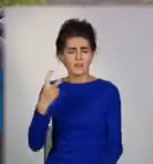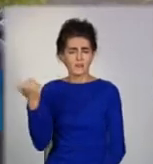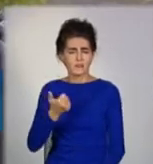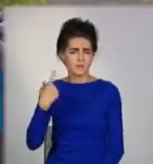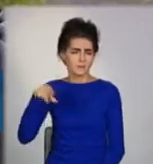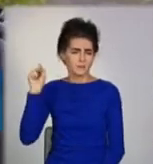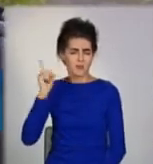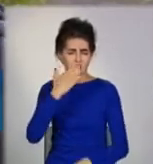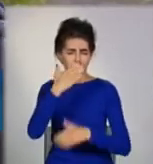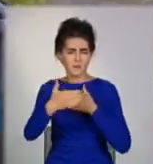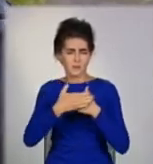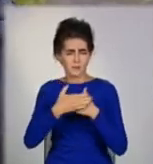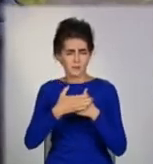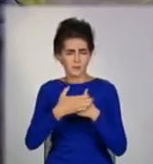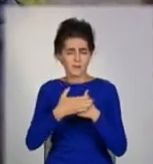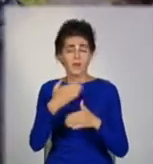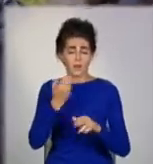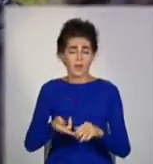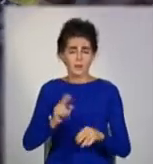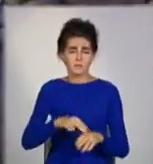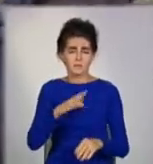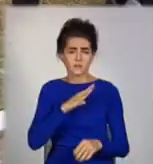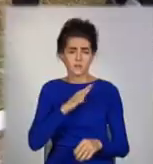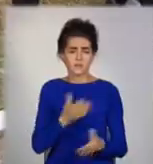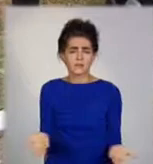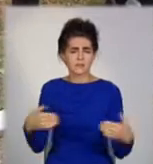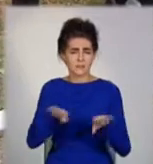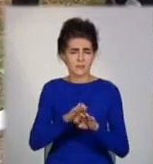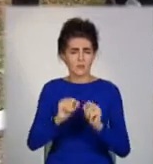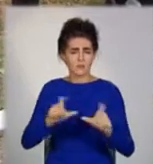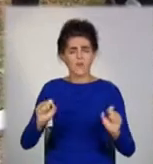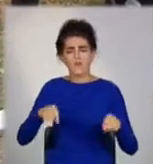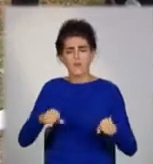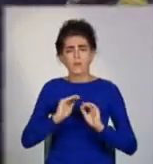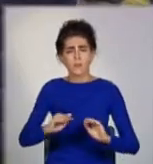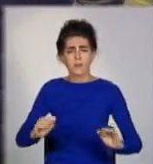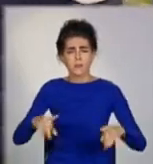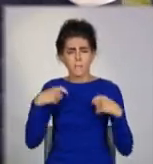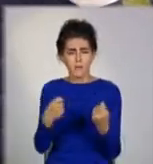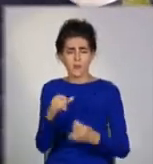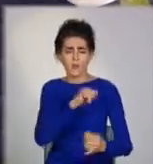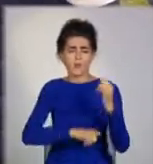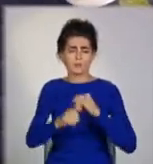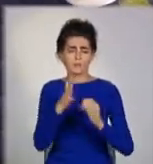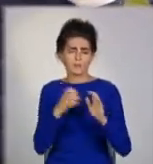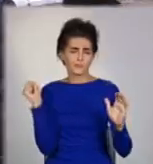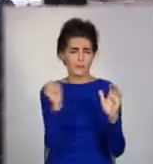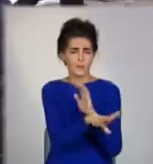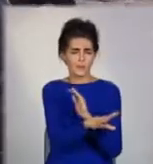приблизно. І тоді вже хотіли закривати. Дітей, скоріше всього, дуже мало вчиться в нашій